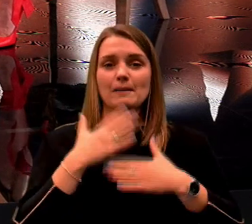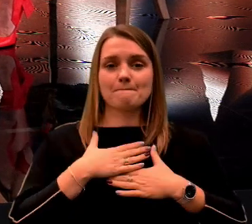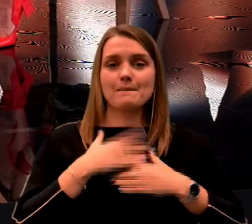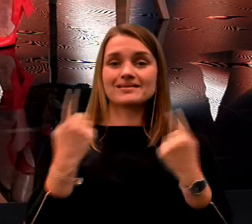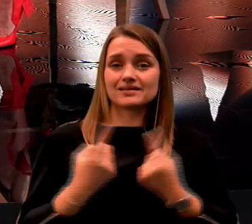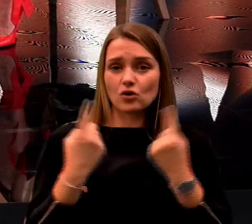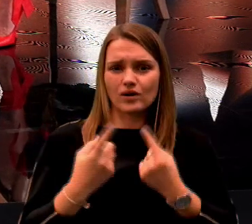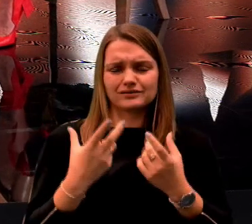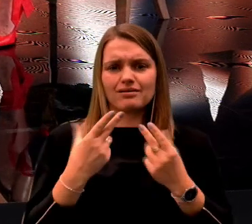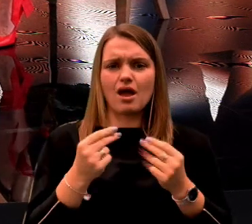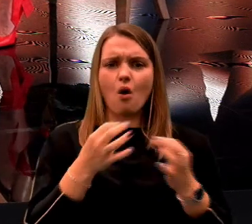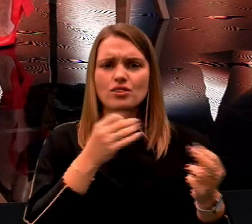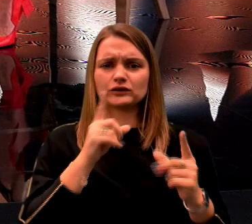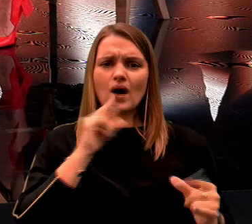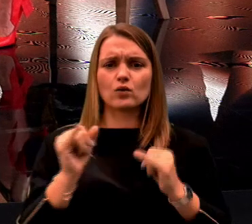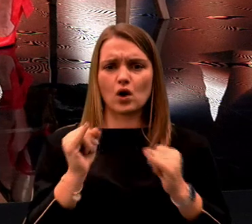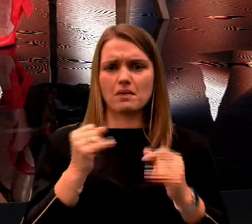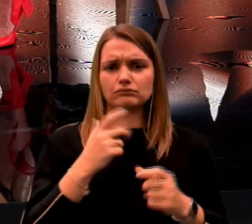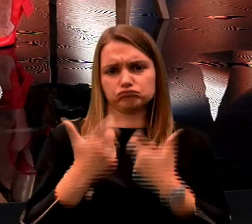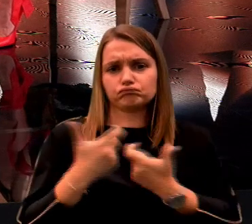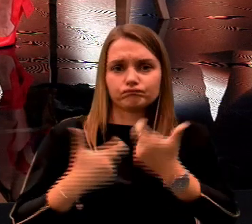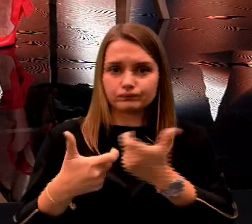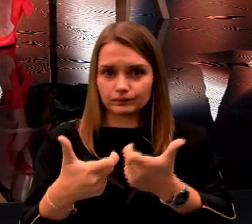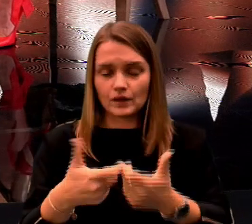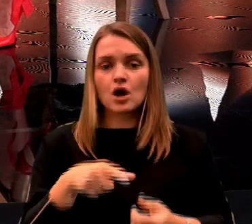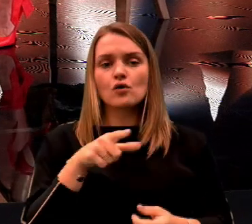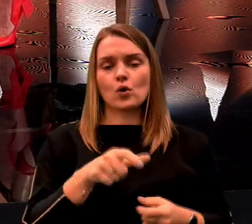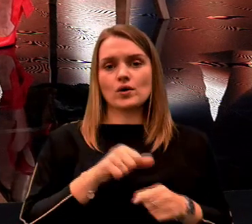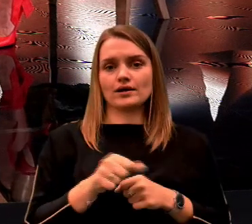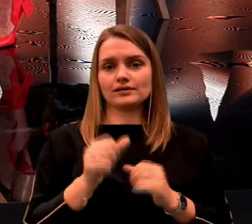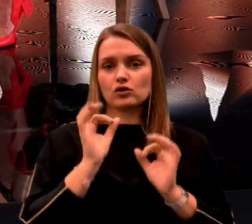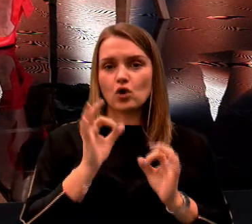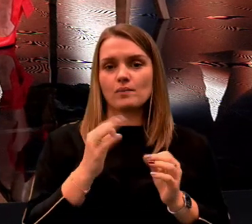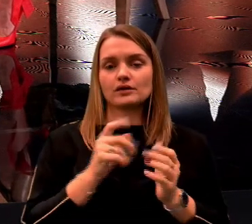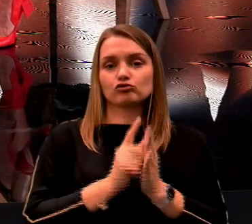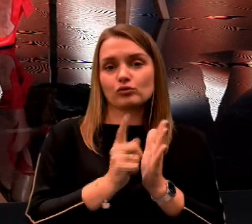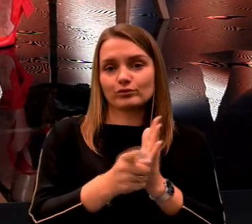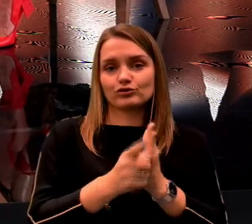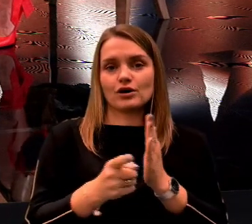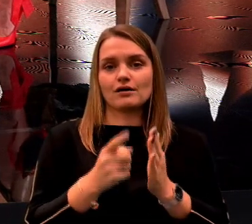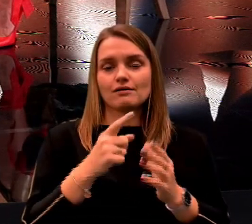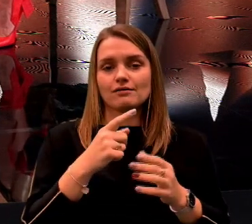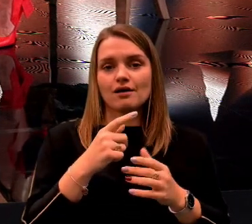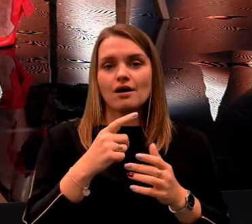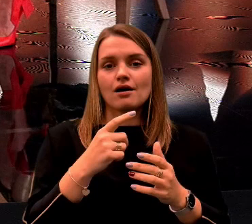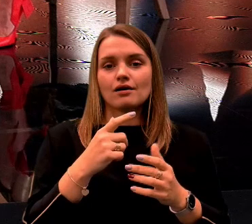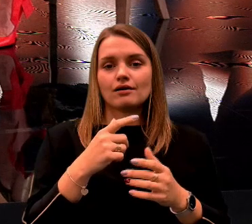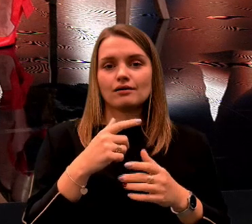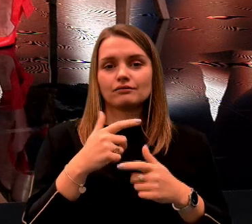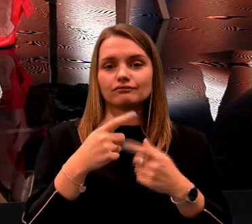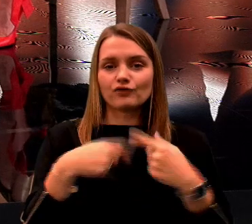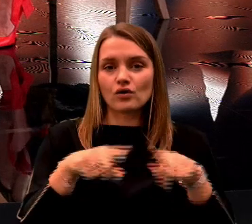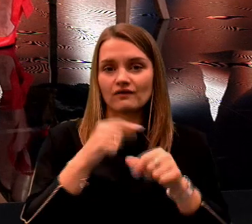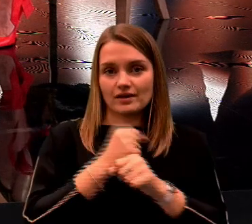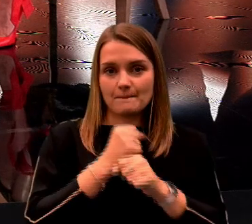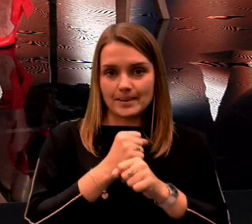prostu mechanicznie reagujemy. To po prostu usprawnia, przyspiesza pracę, tak bym to widział. Czyli